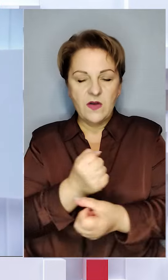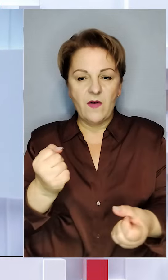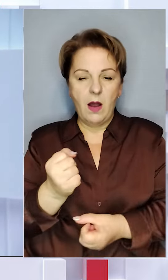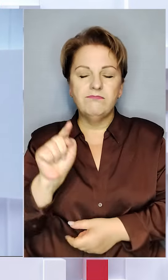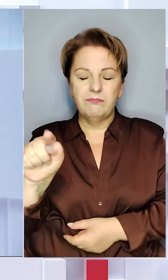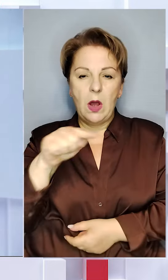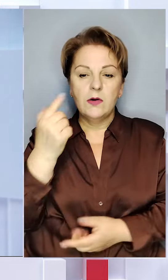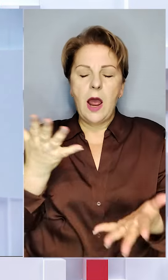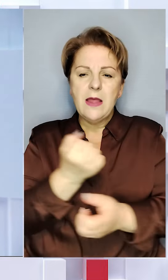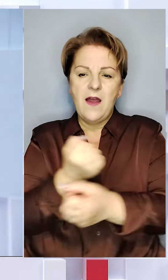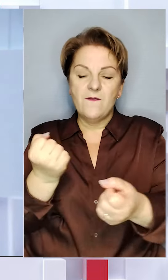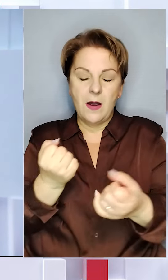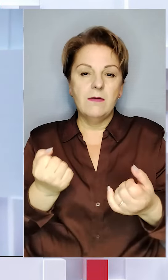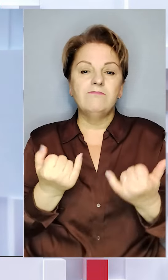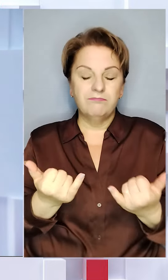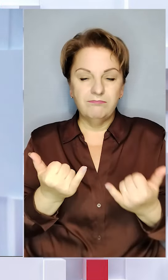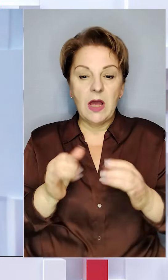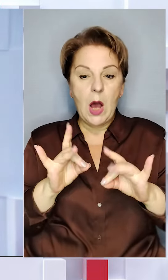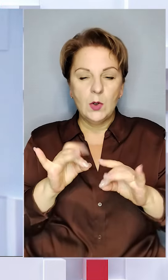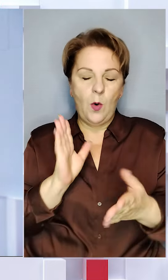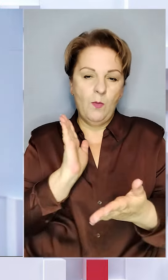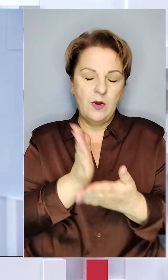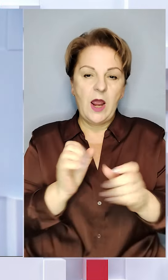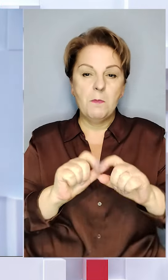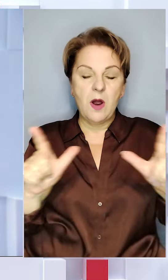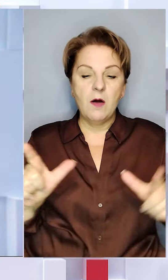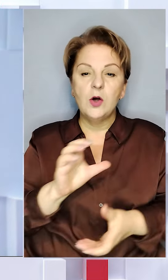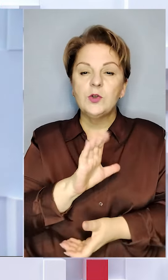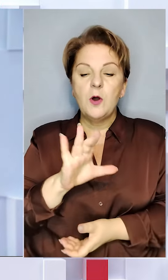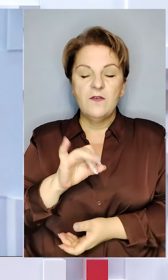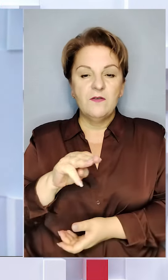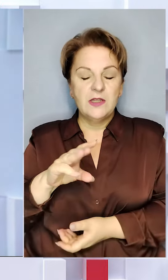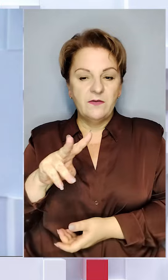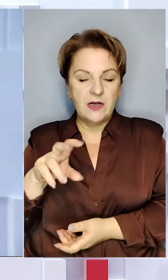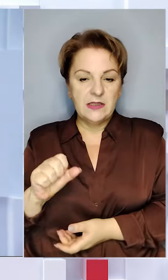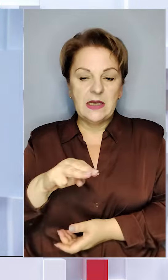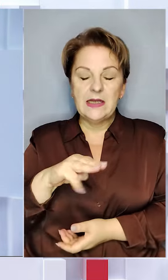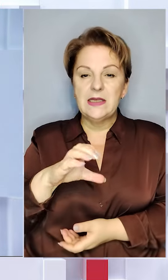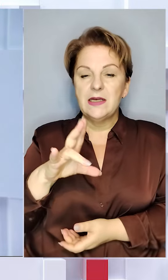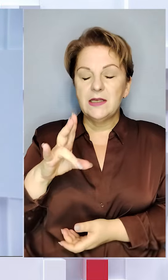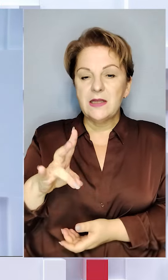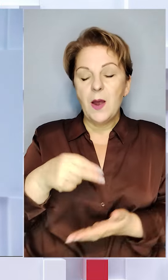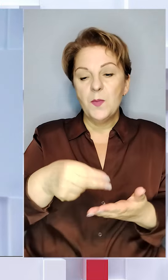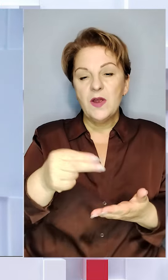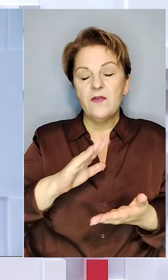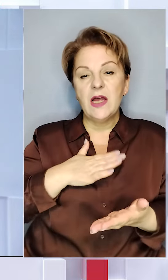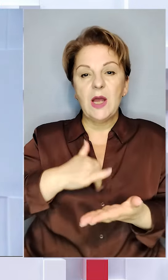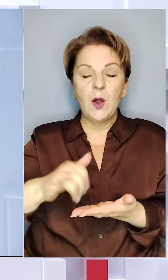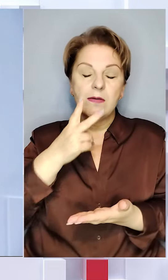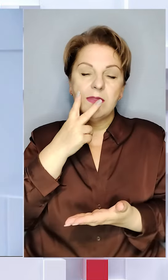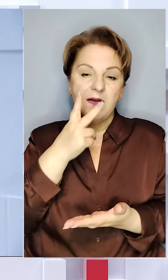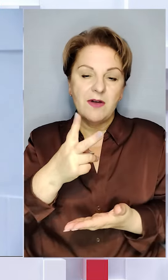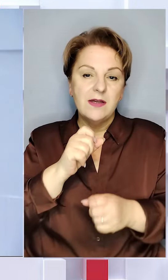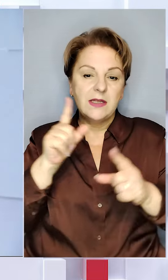подвійна бавовна на Росії. Де вибухало цього разу, розкажу просто зараз у випуску. Я Соломія Літвіцька, це ТСН. Підпишіться на наш YouTube, дивіться ефір і